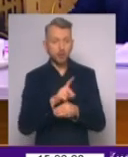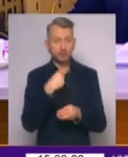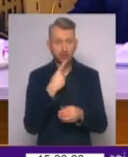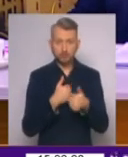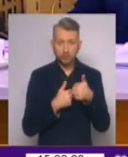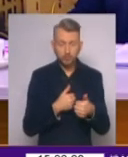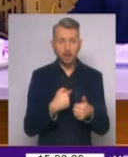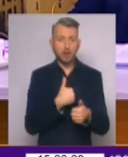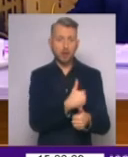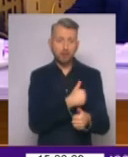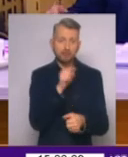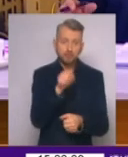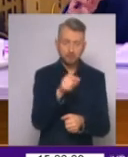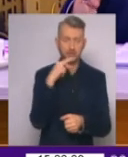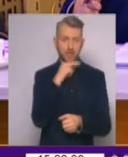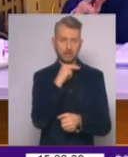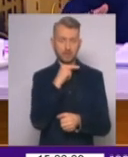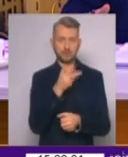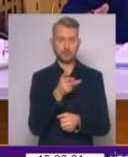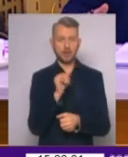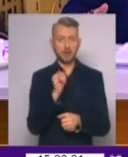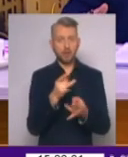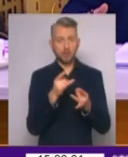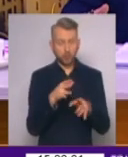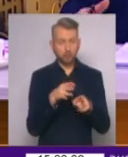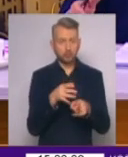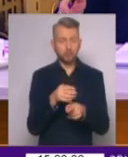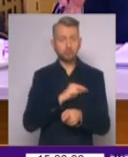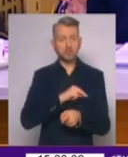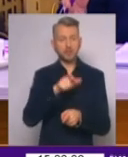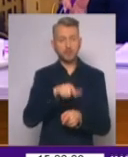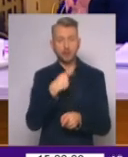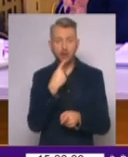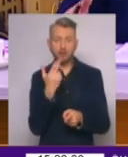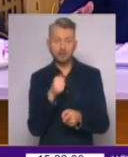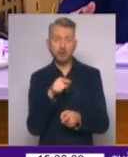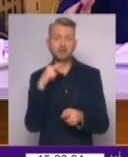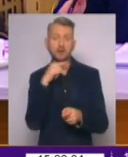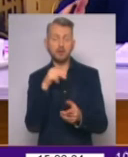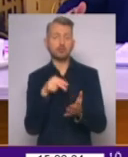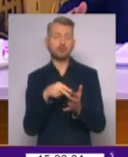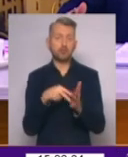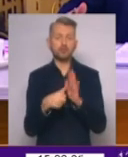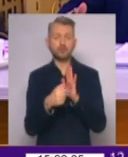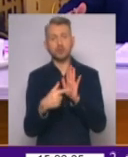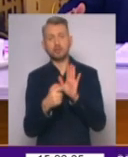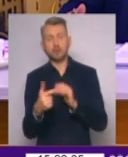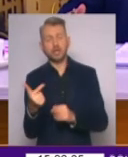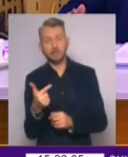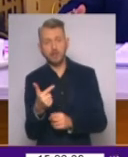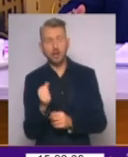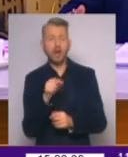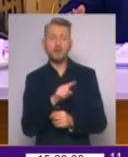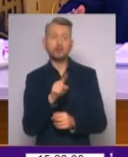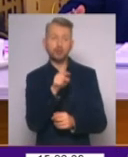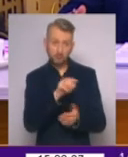добре, але я хочу саме такі ліки. І просто провізор на місці, що він робить? Він каже, так, ці ліки коштують, він каже, 600-700 гривень, а ті, які